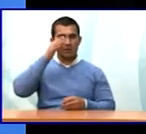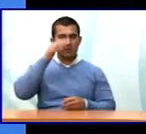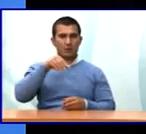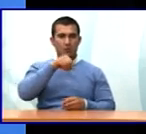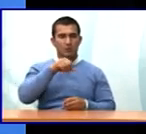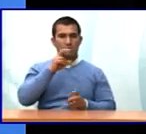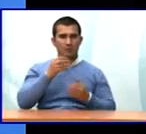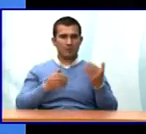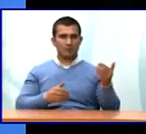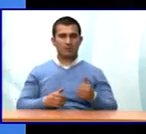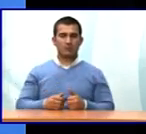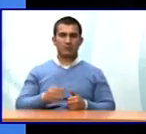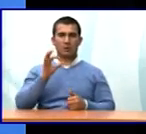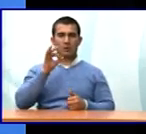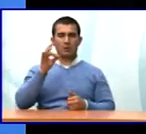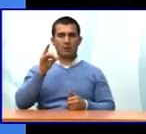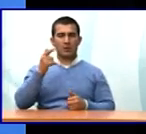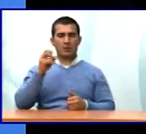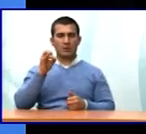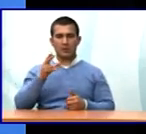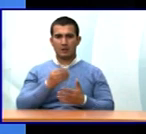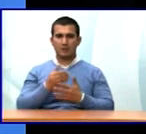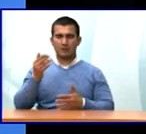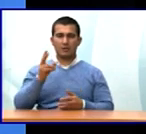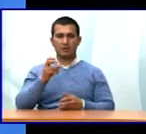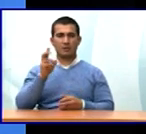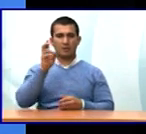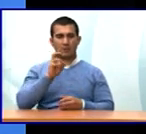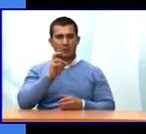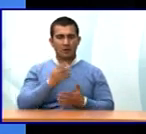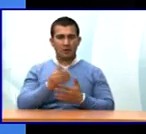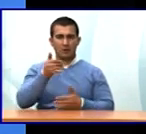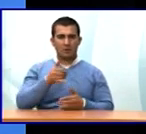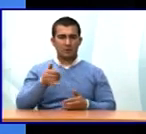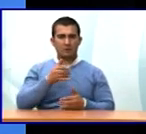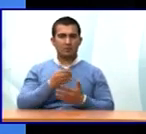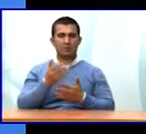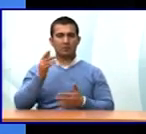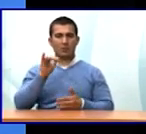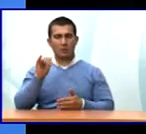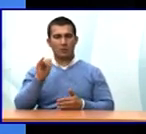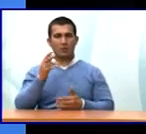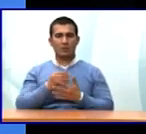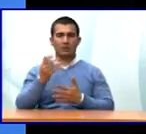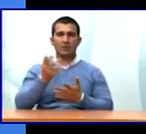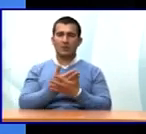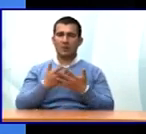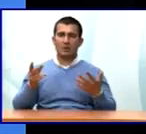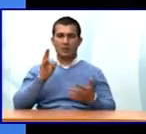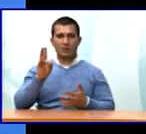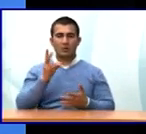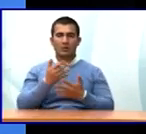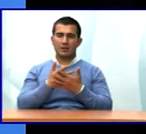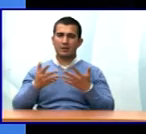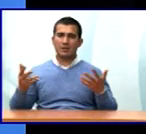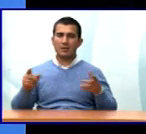tashkil qilsa, organik moddalar tarkibini oqsil, yog', uglevod hamda nukleik kislotalar